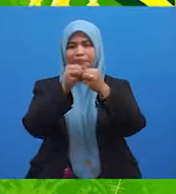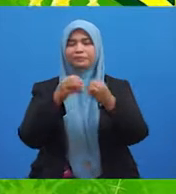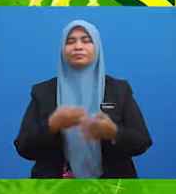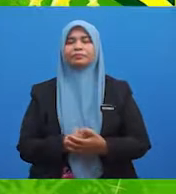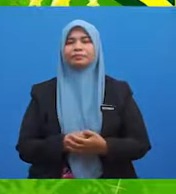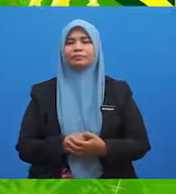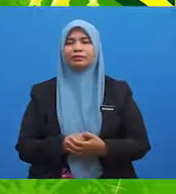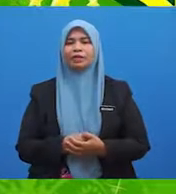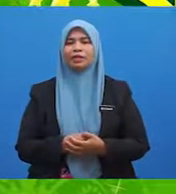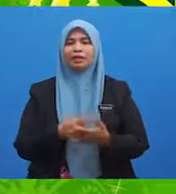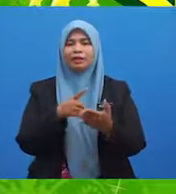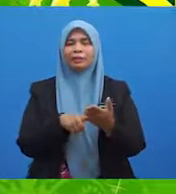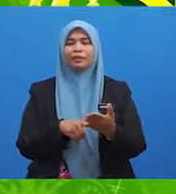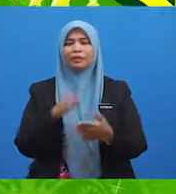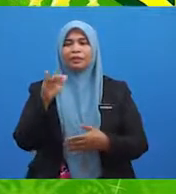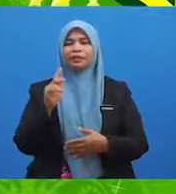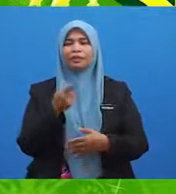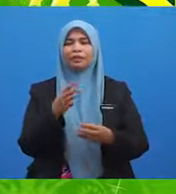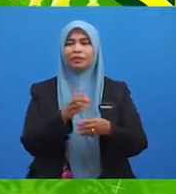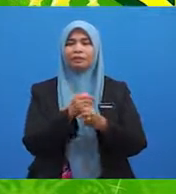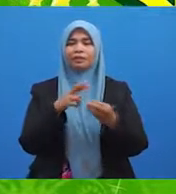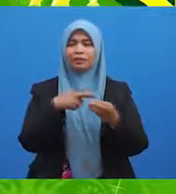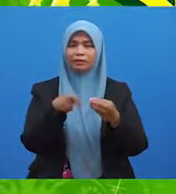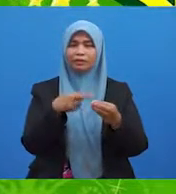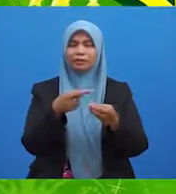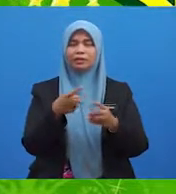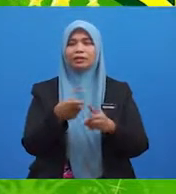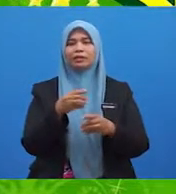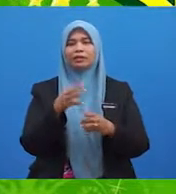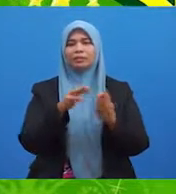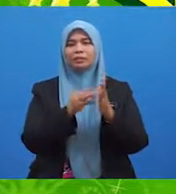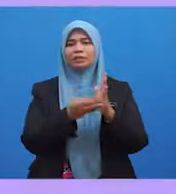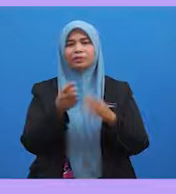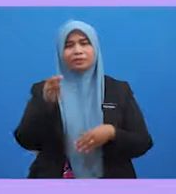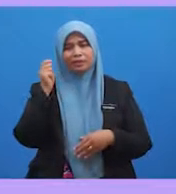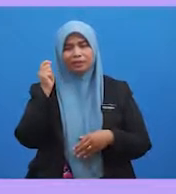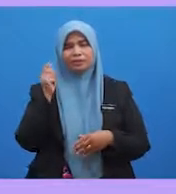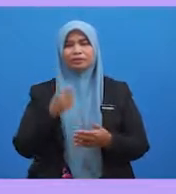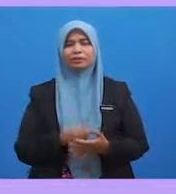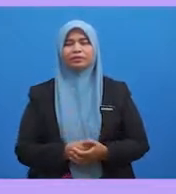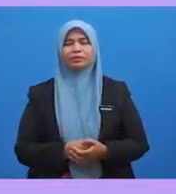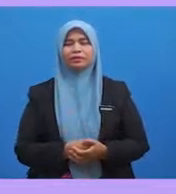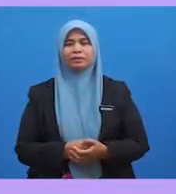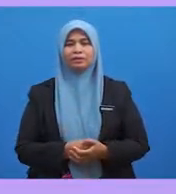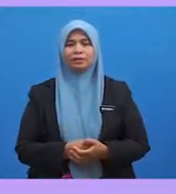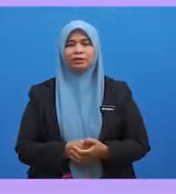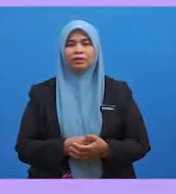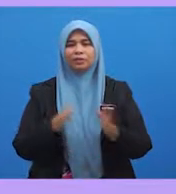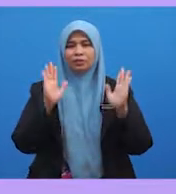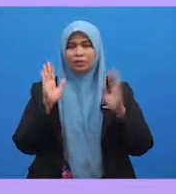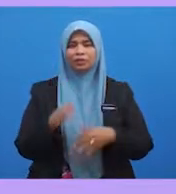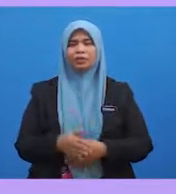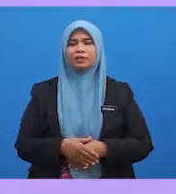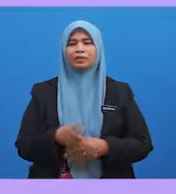Baiklah murid-murid, apa yang kita dapat rumuskan daripada maksud tadi? Kita dapat rumuskan solat